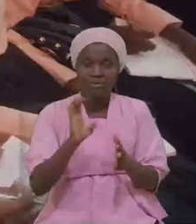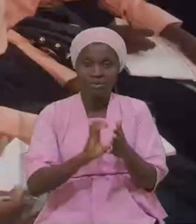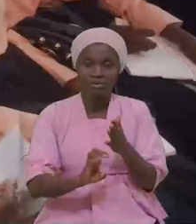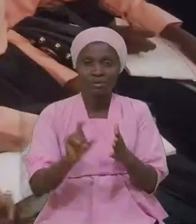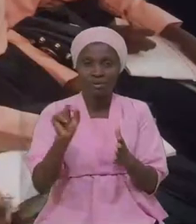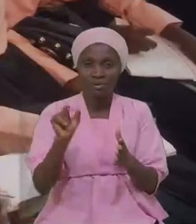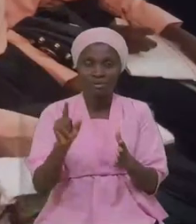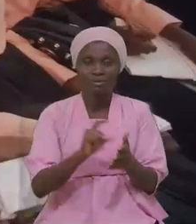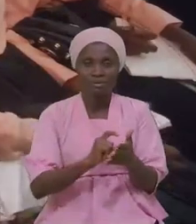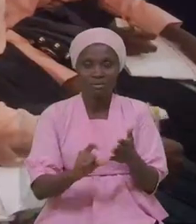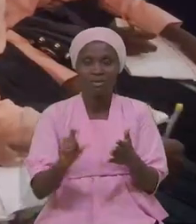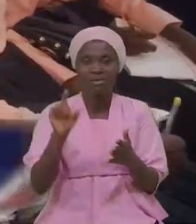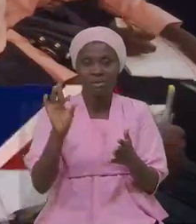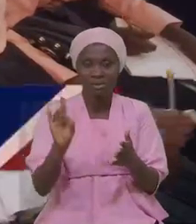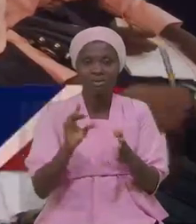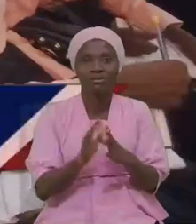verset 8.